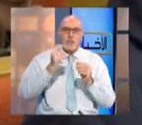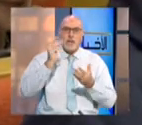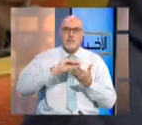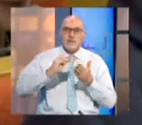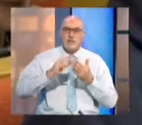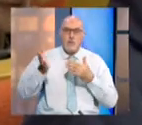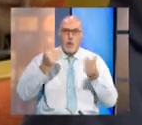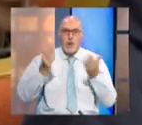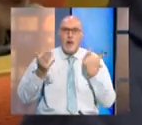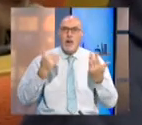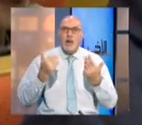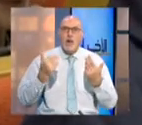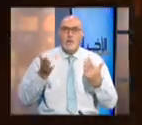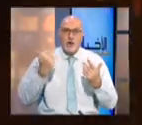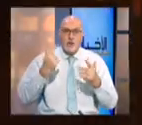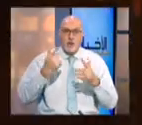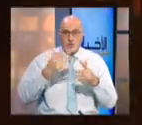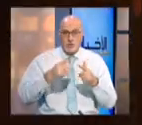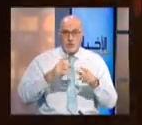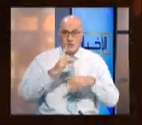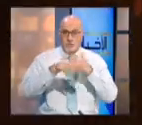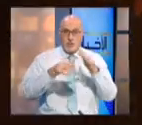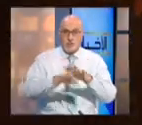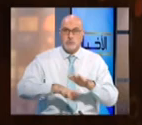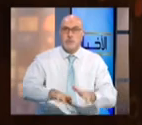أحيانا عن النقاشات السياسية المحلية.